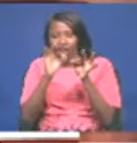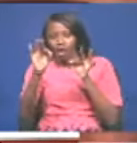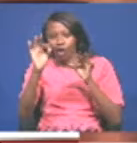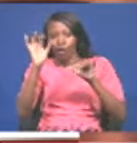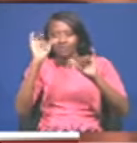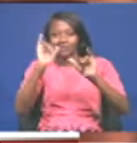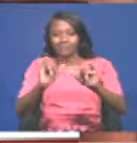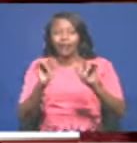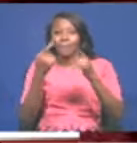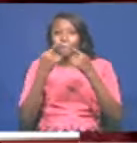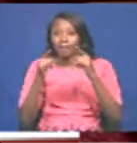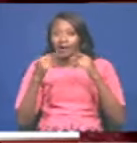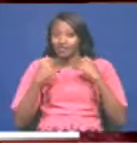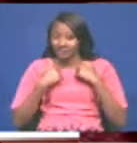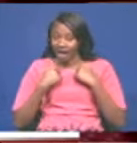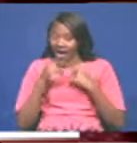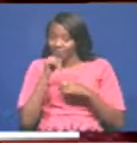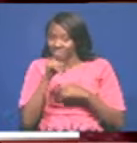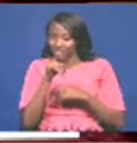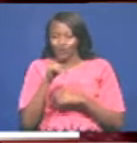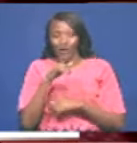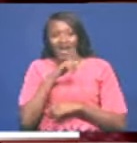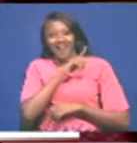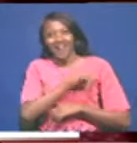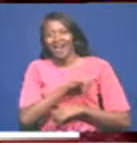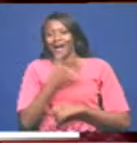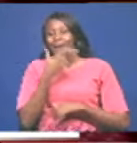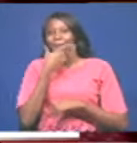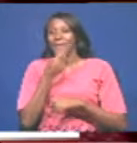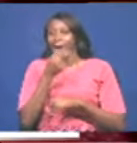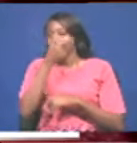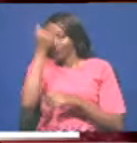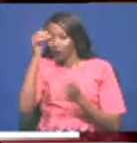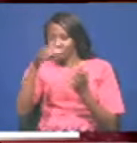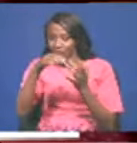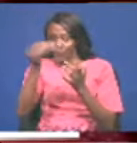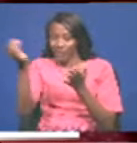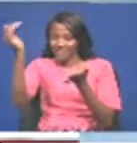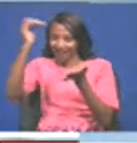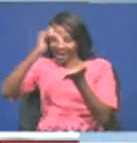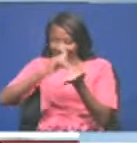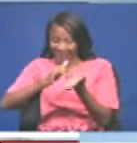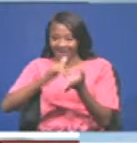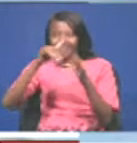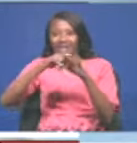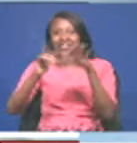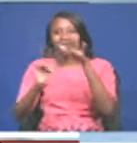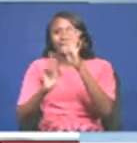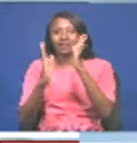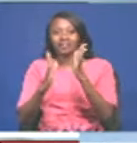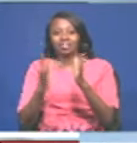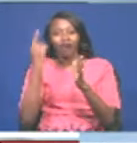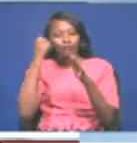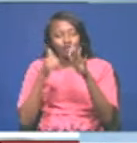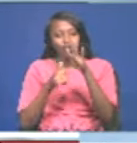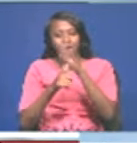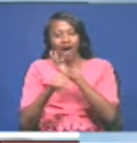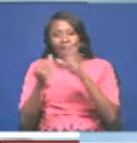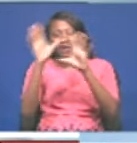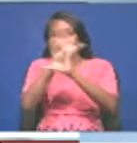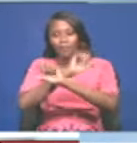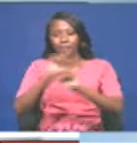Chelugui ni mtu mwenye bahati sana, baada ya kuteuliwa kwa mara nyingine katika baraza la mawaziri ya serikali ya Rais William